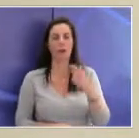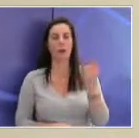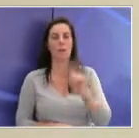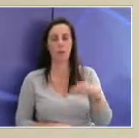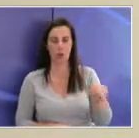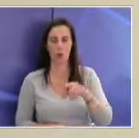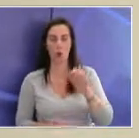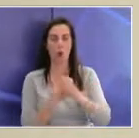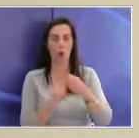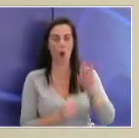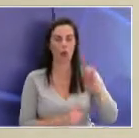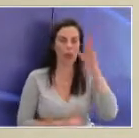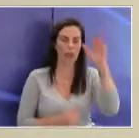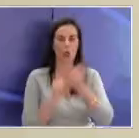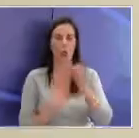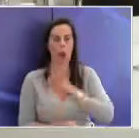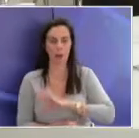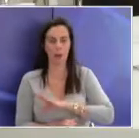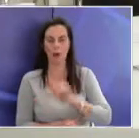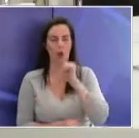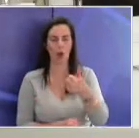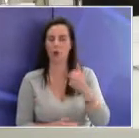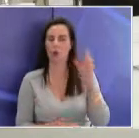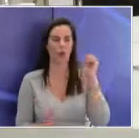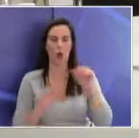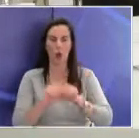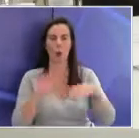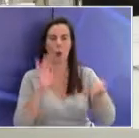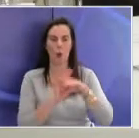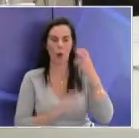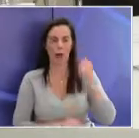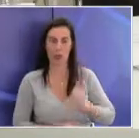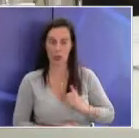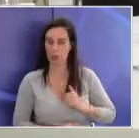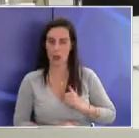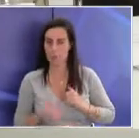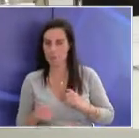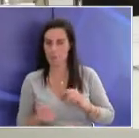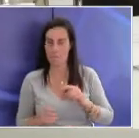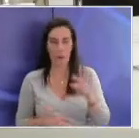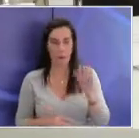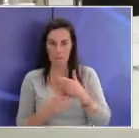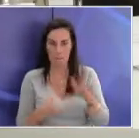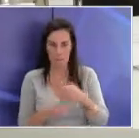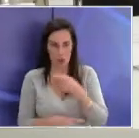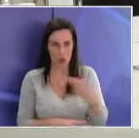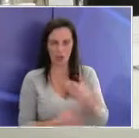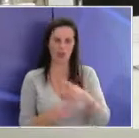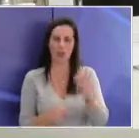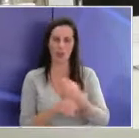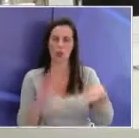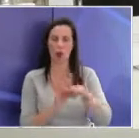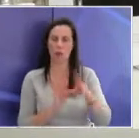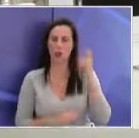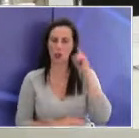שמישהו מהם, או לפיד, או ליברמן, בסופו של דבר יתקפלו ולא ייתנו את התמיכה. בלי אחד מהם עוד אפשר. בלי שניהם זה כבר בעיה. טוב, אז בוא